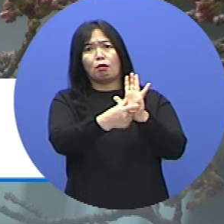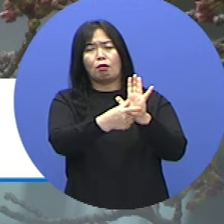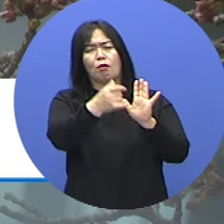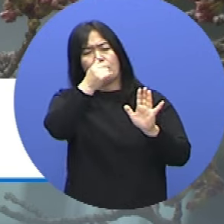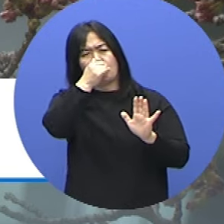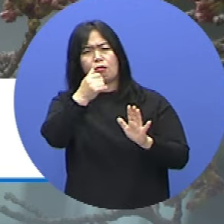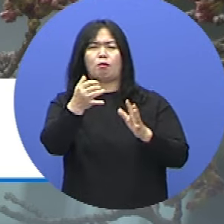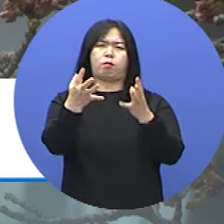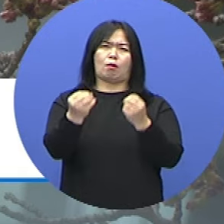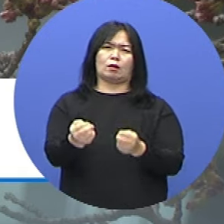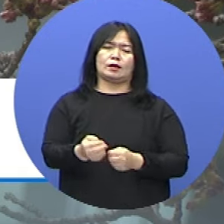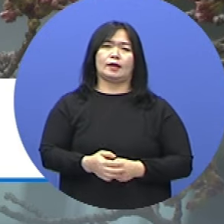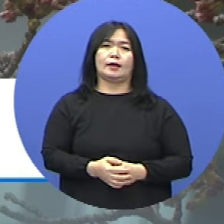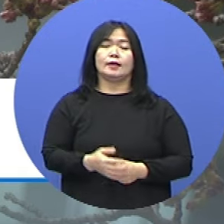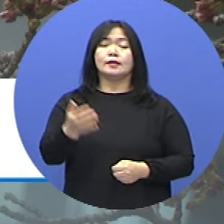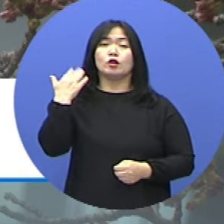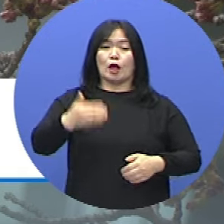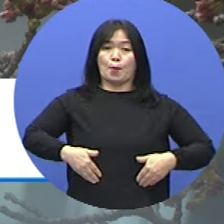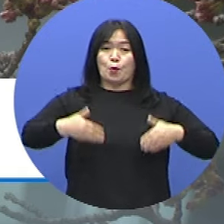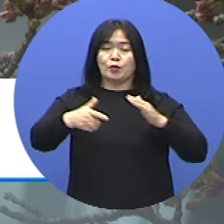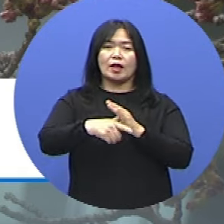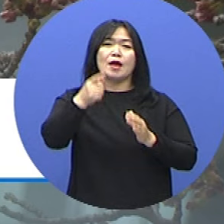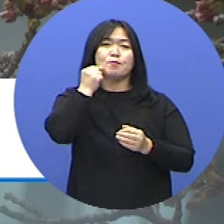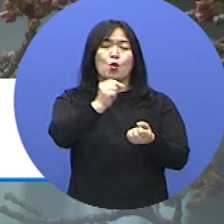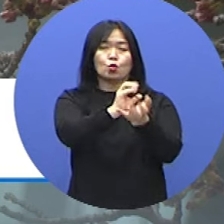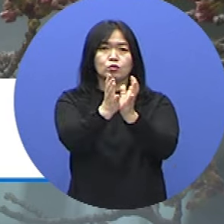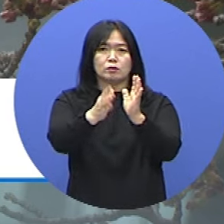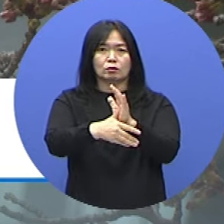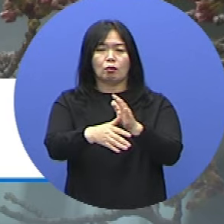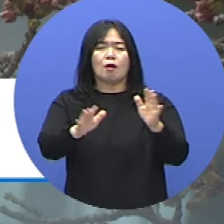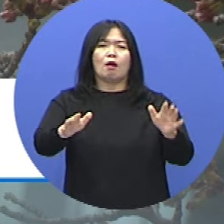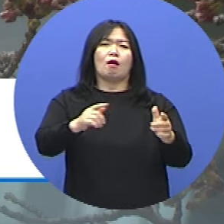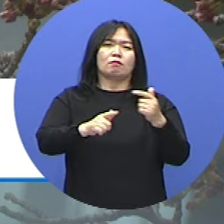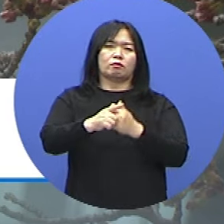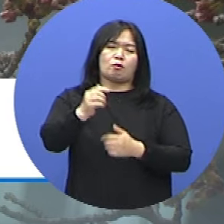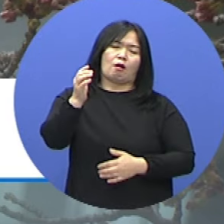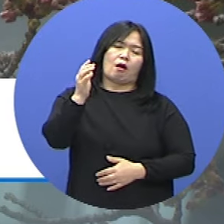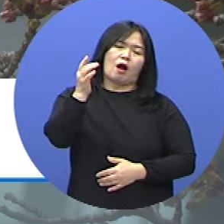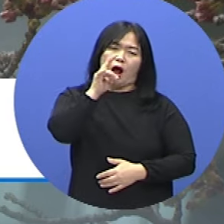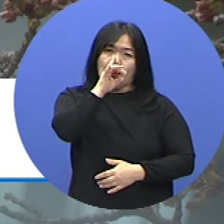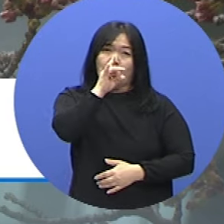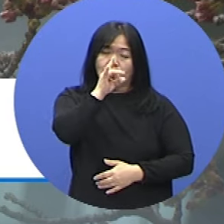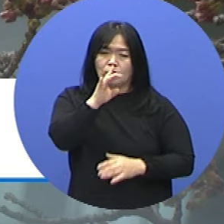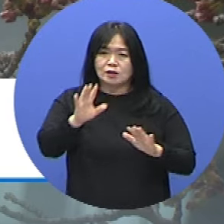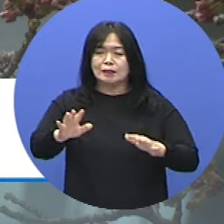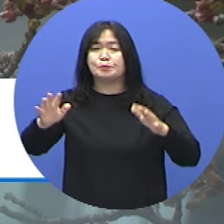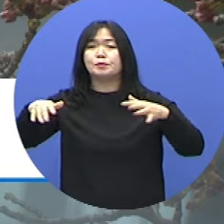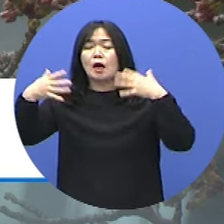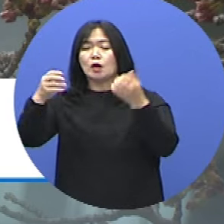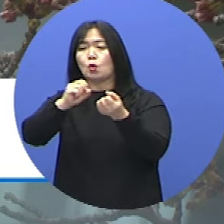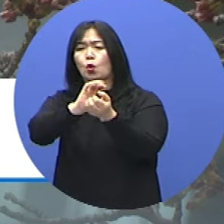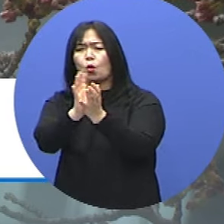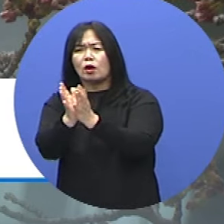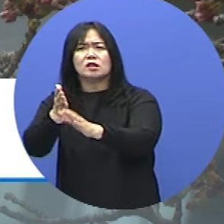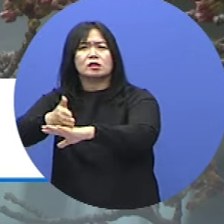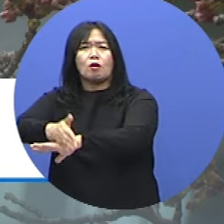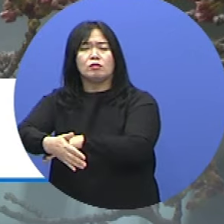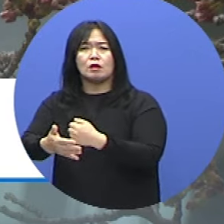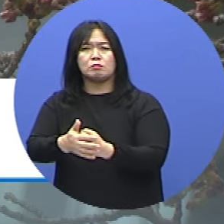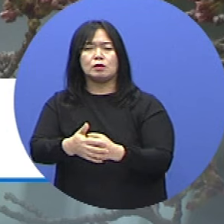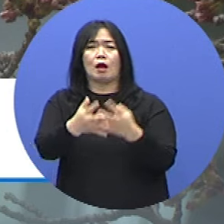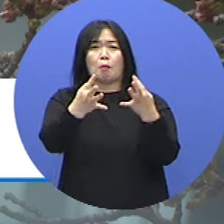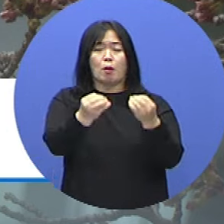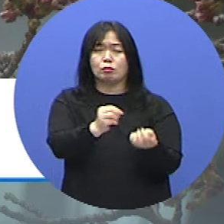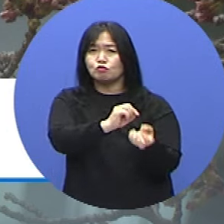있기 때문인데요 지난 봄엔 벚꽃 축제가 줄줄이 진통을 겪더니 요즘은 가을꽃 개화가 늦어지면서 많은